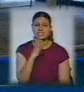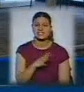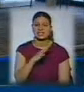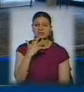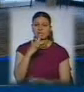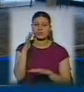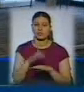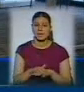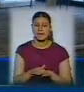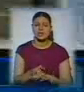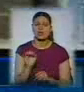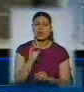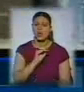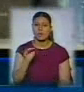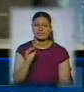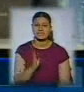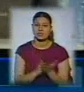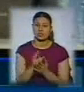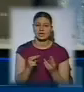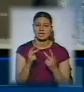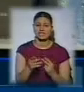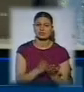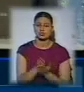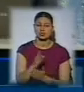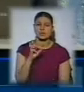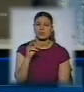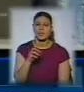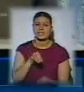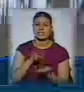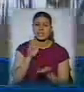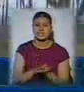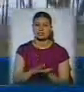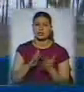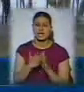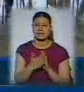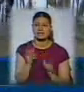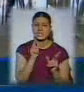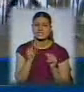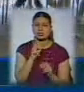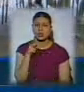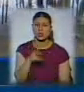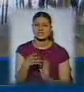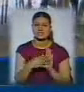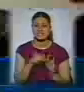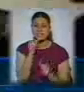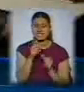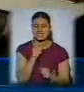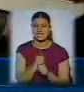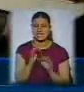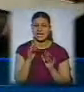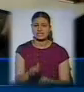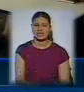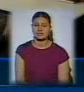ეროვნული ბანკი ოფიციალურ გაცვლით კურს Bloomberg-ის სავაჭრო სისტემაში დარეგისტრირებული გარიგებების გათვალისწინებით 2009 წლიდან ადგენს.